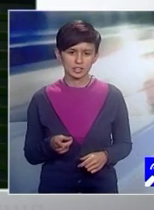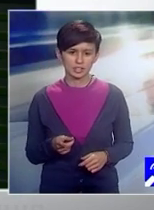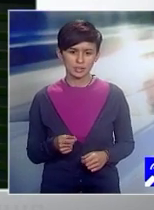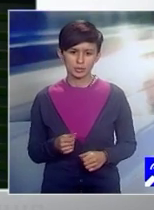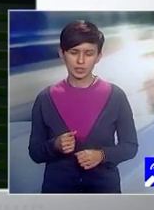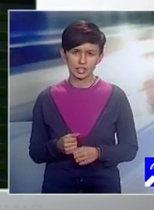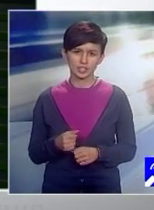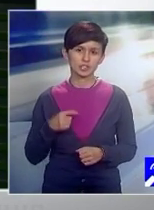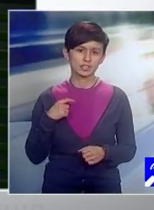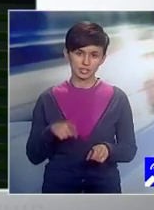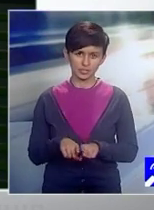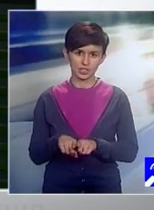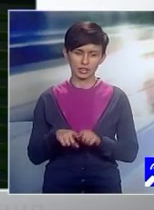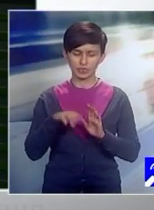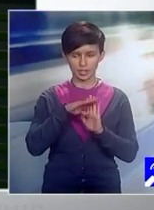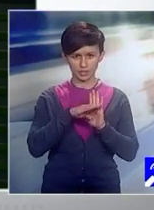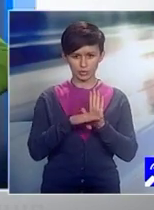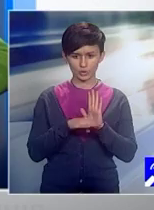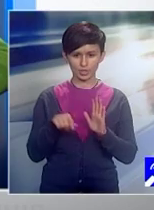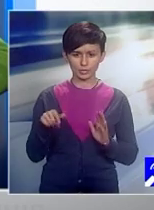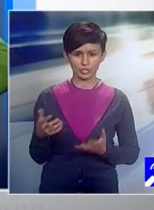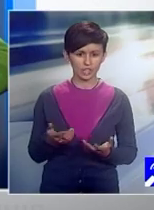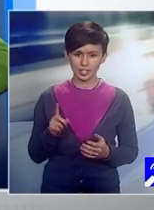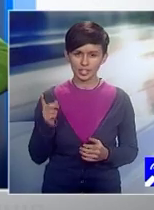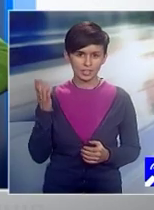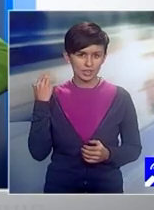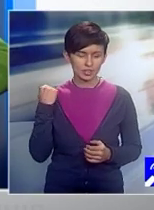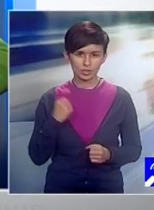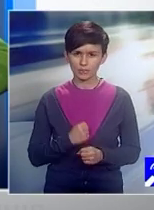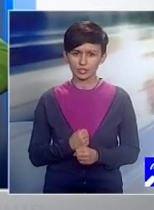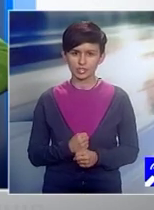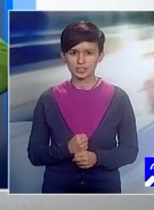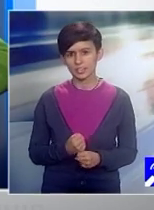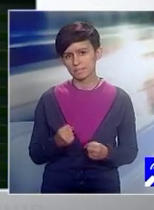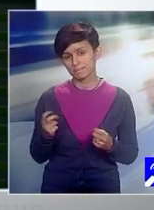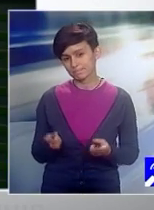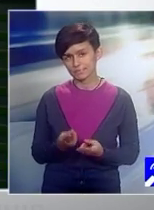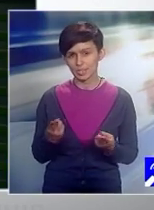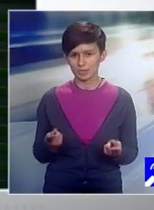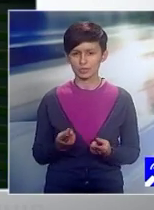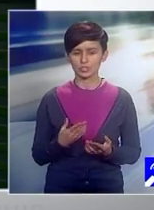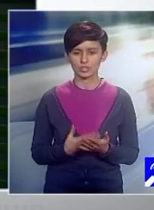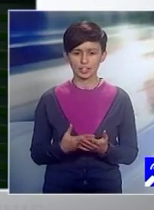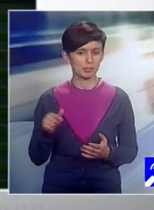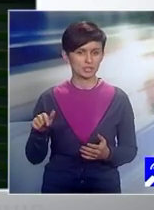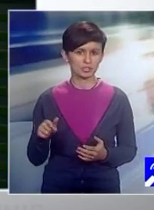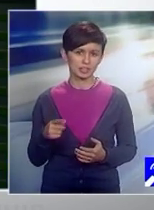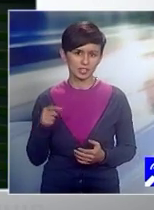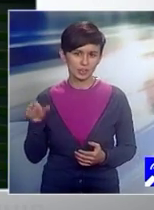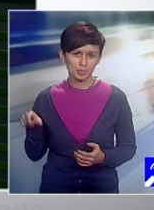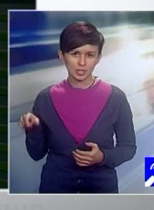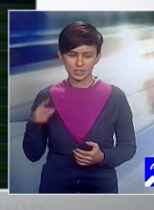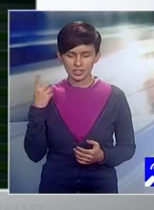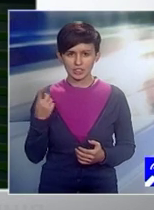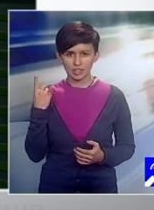și programului lor, care nu era unul poate destul de la îndemână pentru tine, o orășancă obișnuită cu un